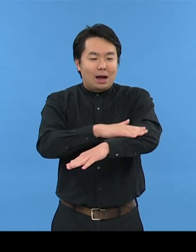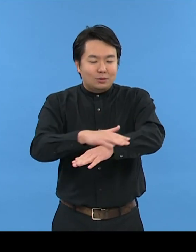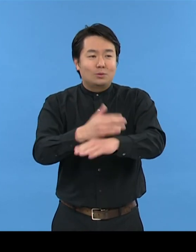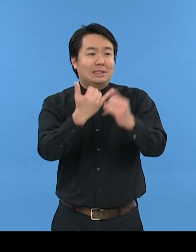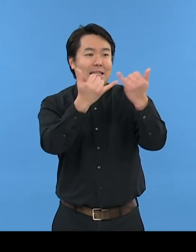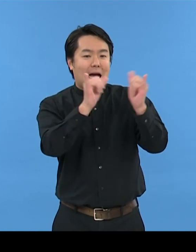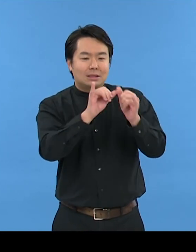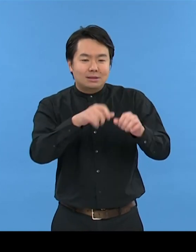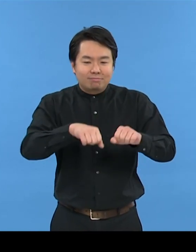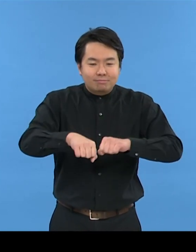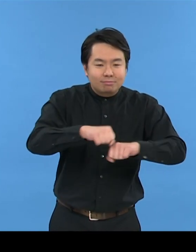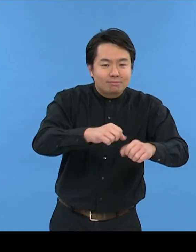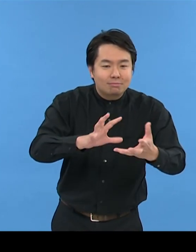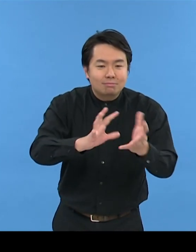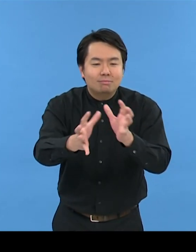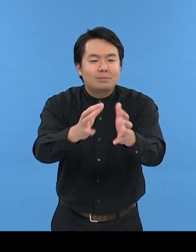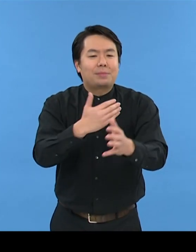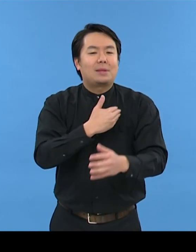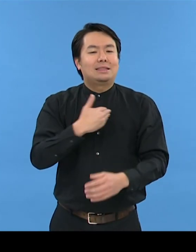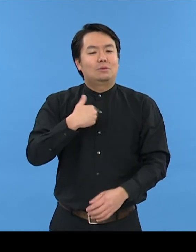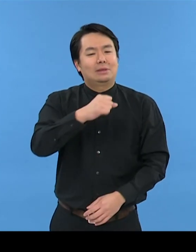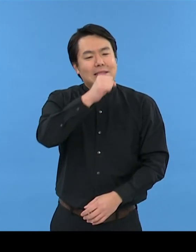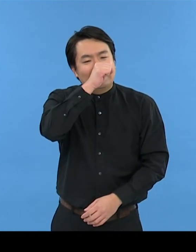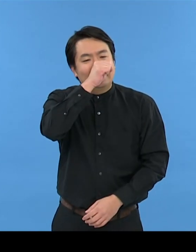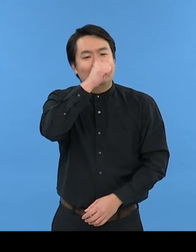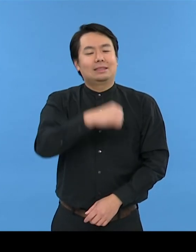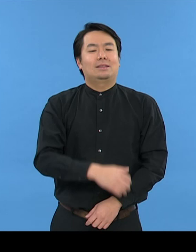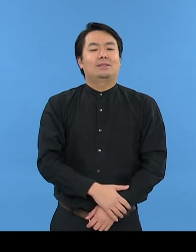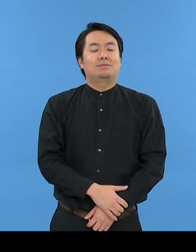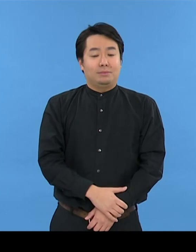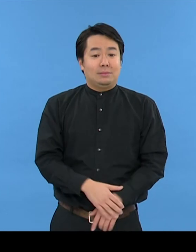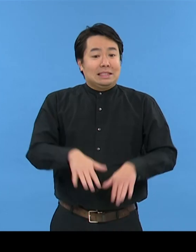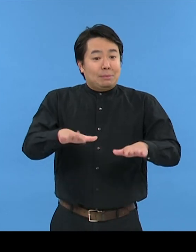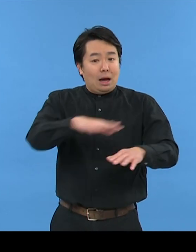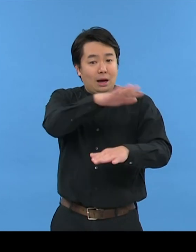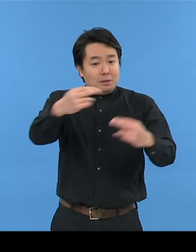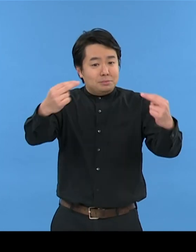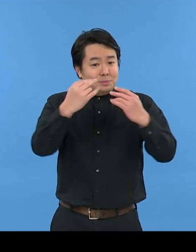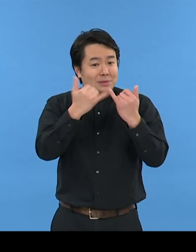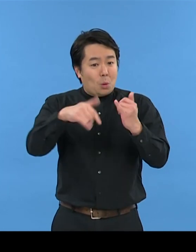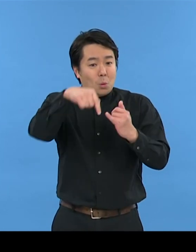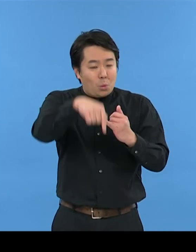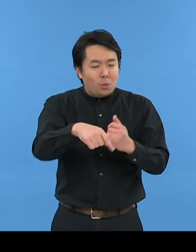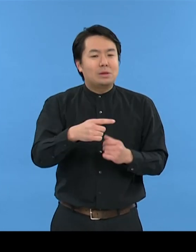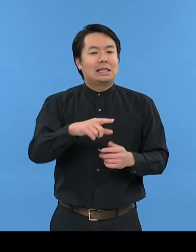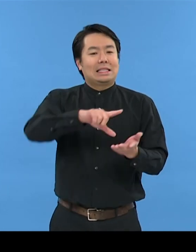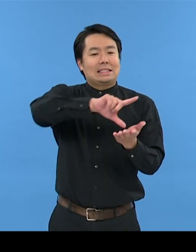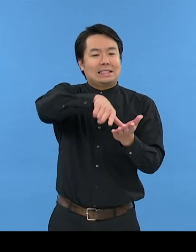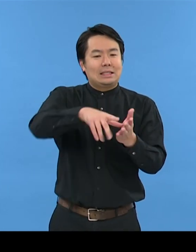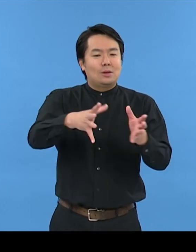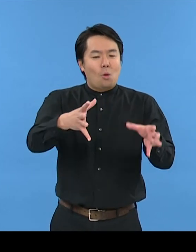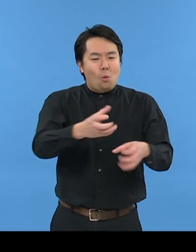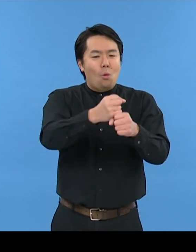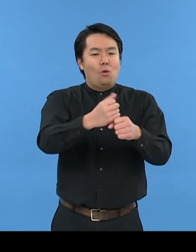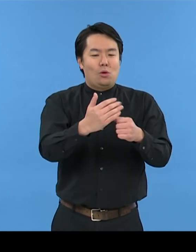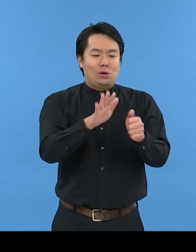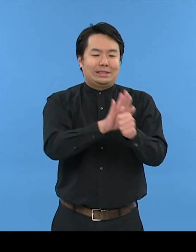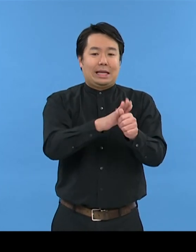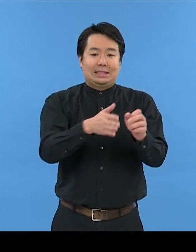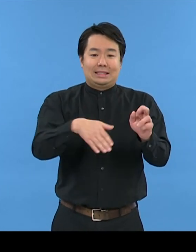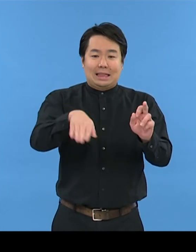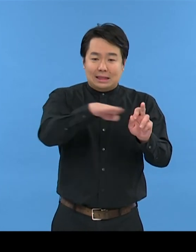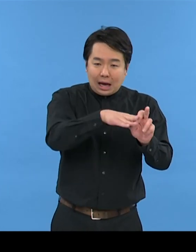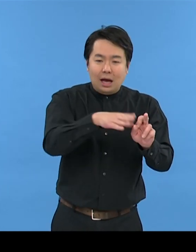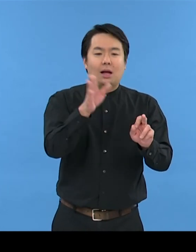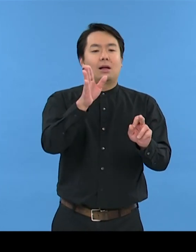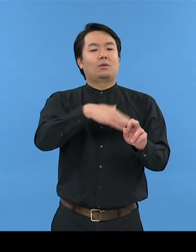ますもしかしたらこの見ている方の中には地域包括支援センターの方とか本当に昔